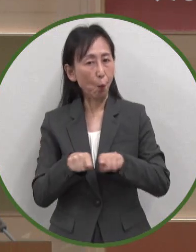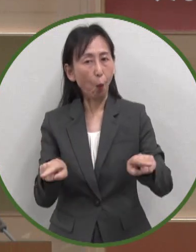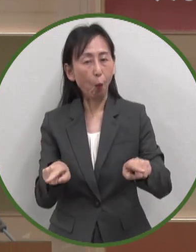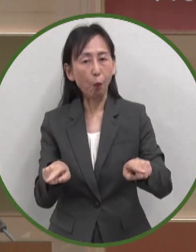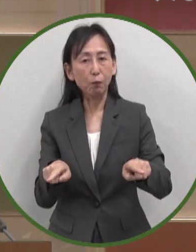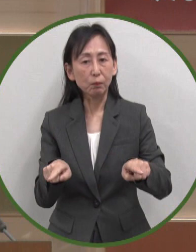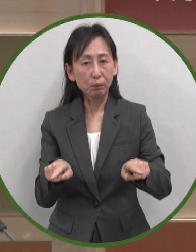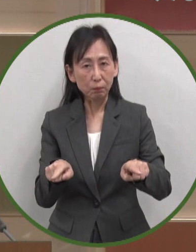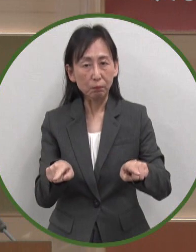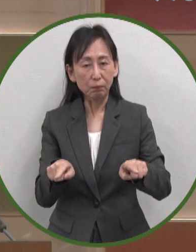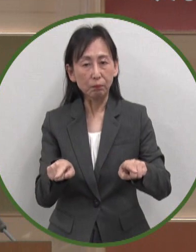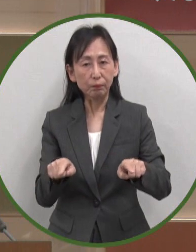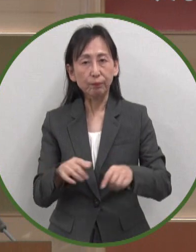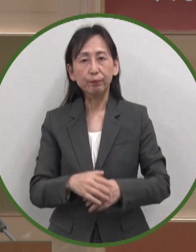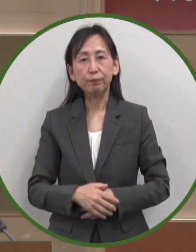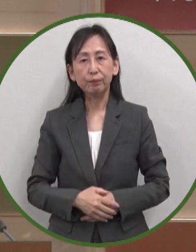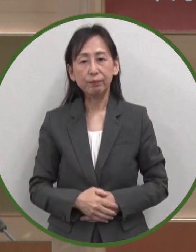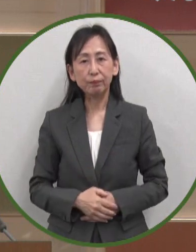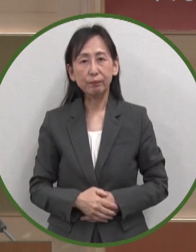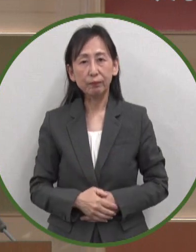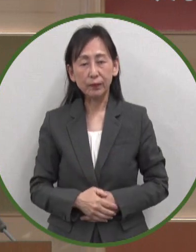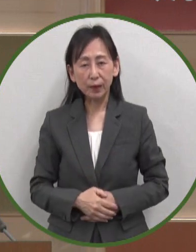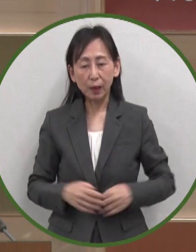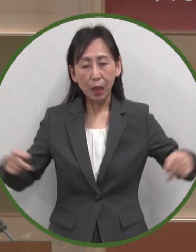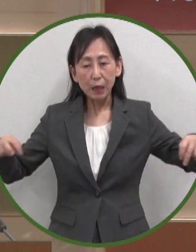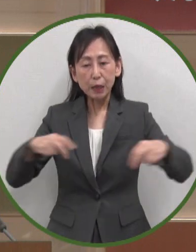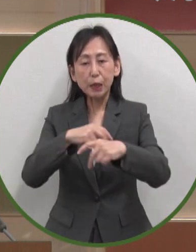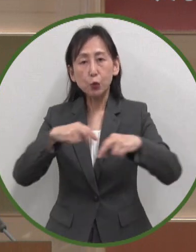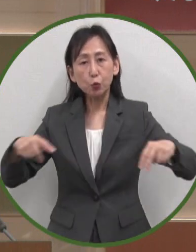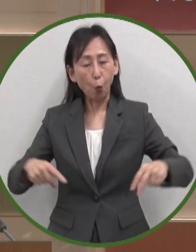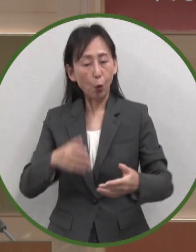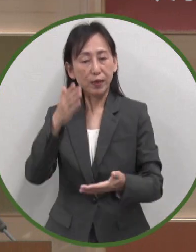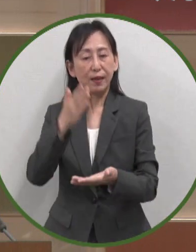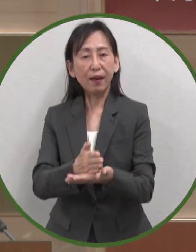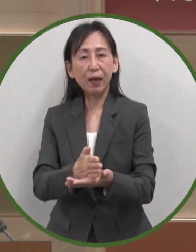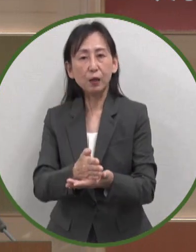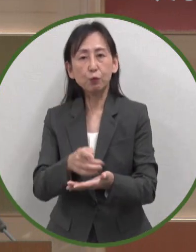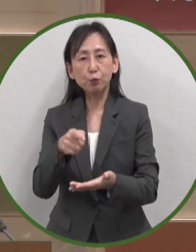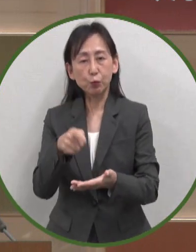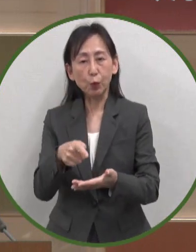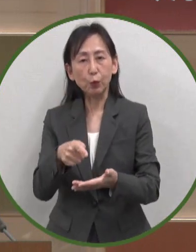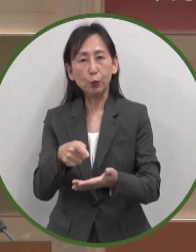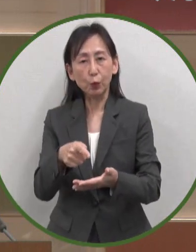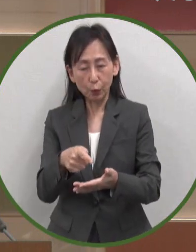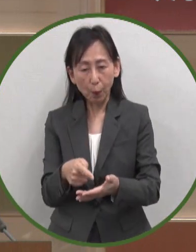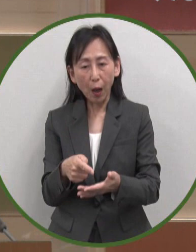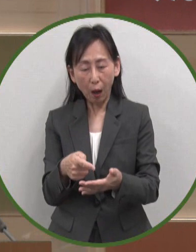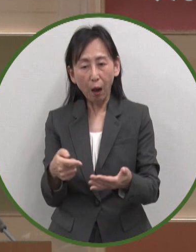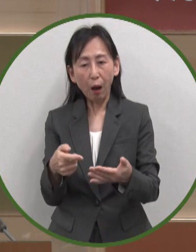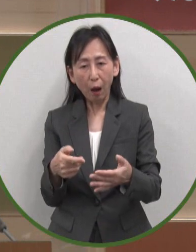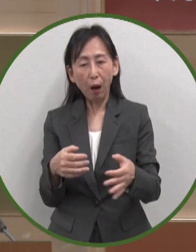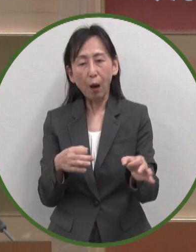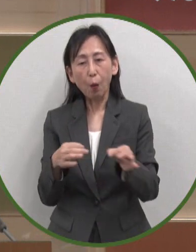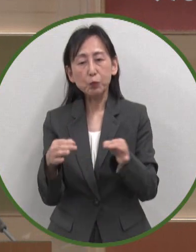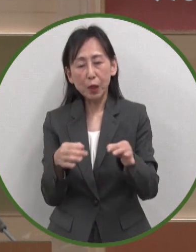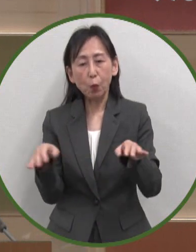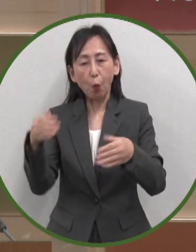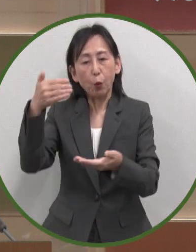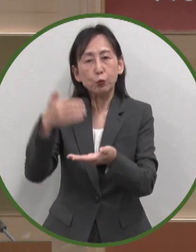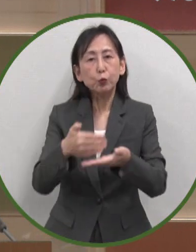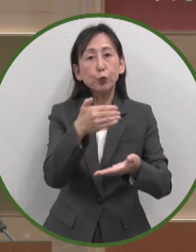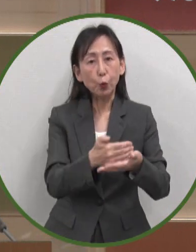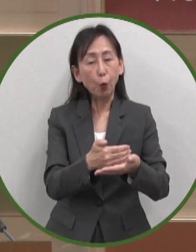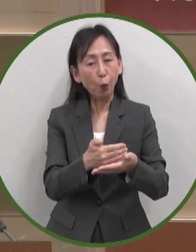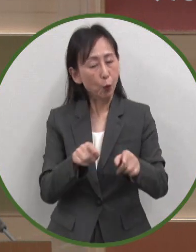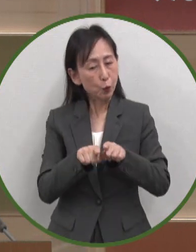この措置、まあ、いわゆるこの人流を制限するっていうようなですね、休業要請といったようなことも含めて、強